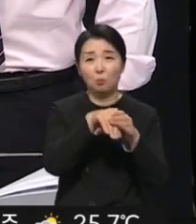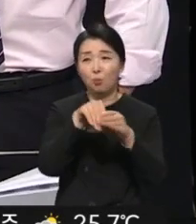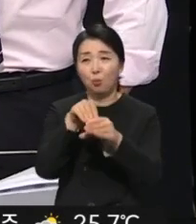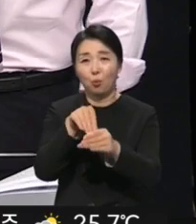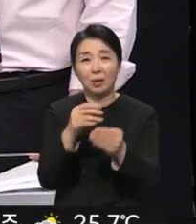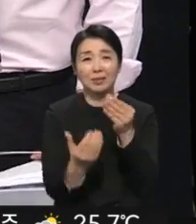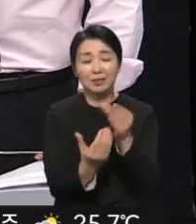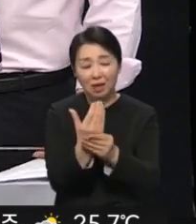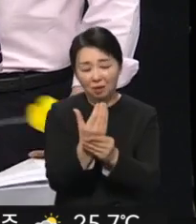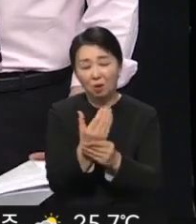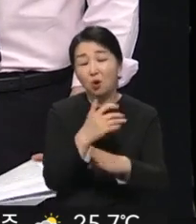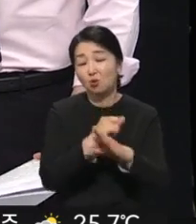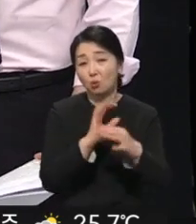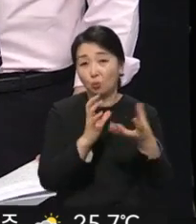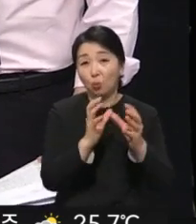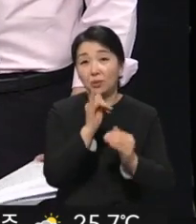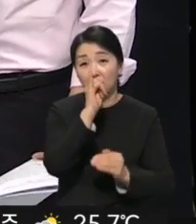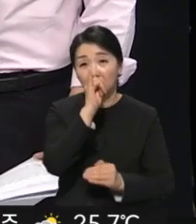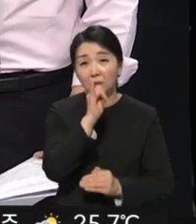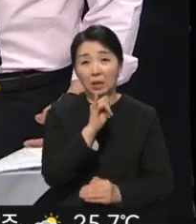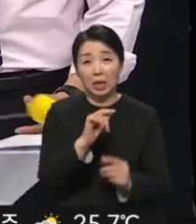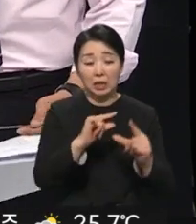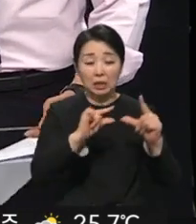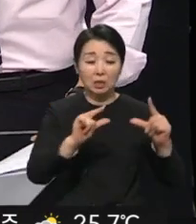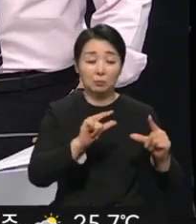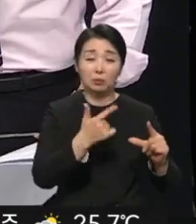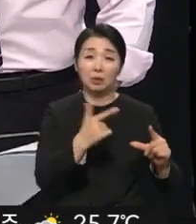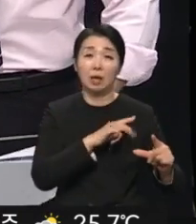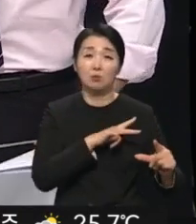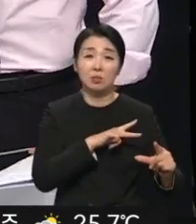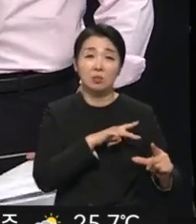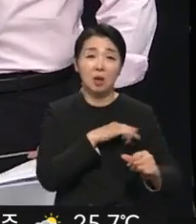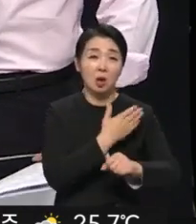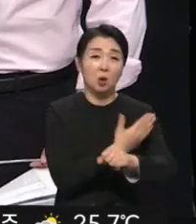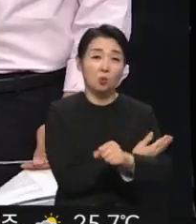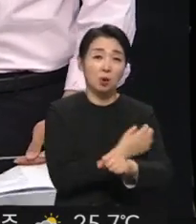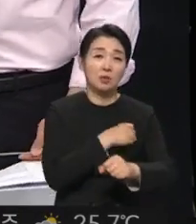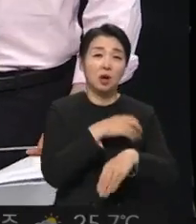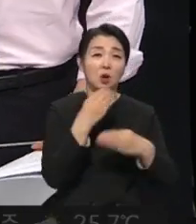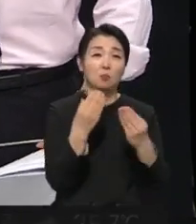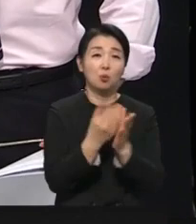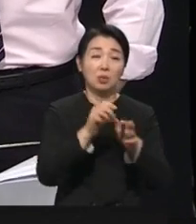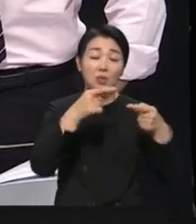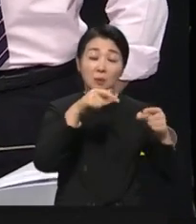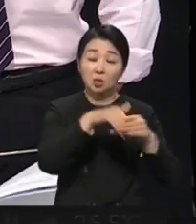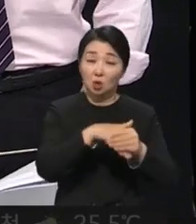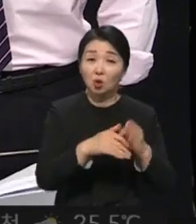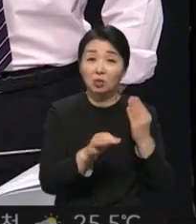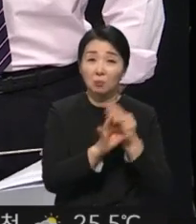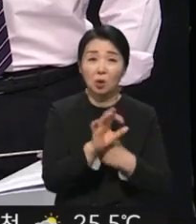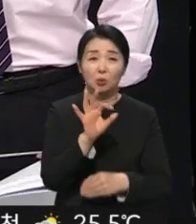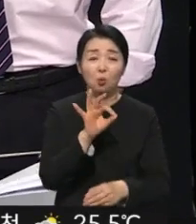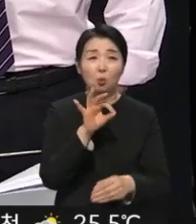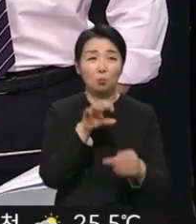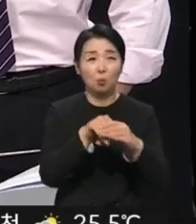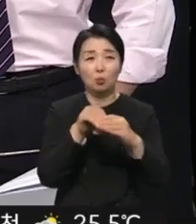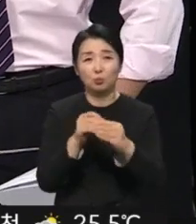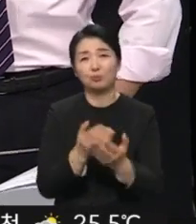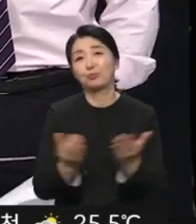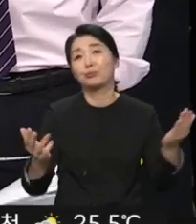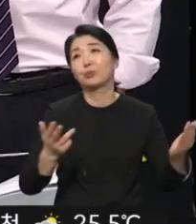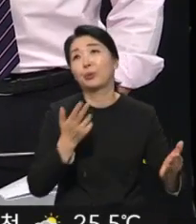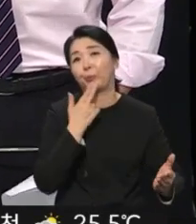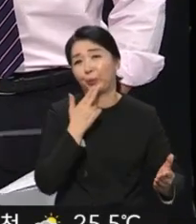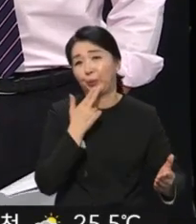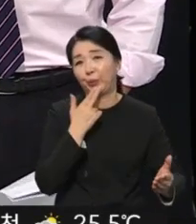논의되기 시작한 건이죠. 일부 대의원이 아니라 권리당원이 모두 참여한 선거였다면 돈봉투 사건도 없었을 것이라는 이유